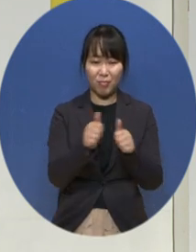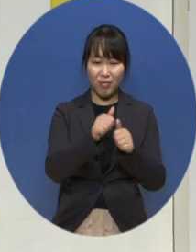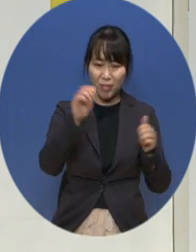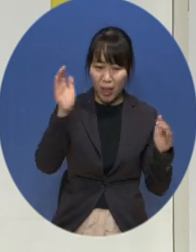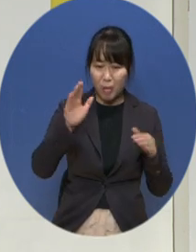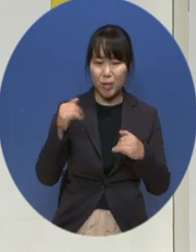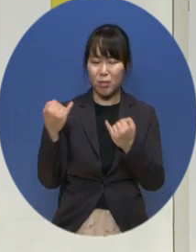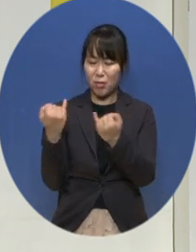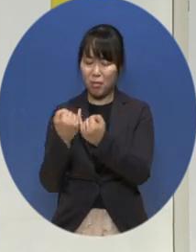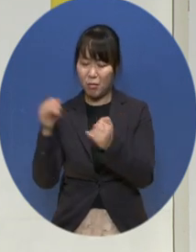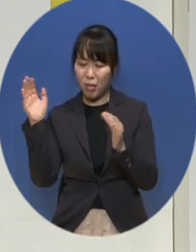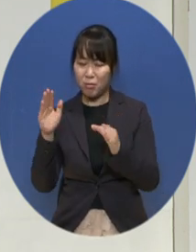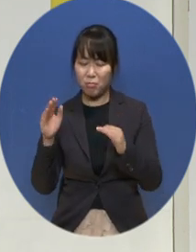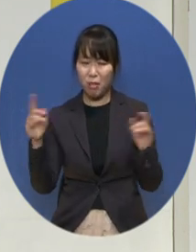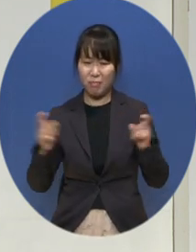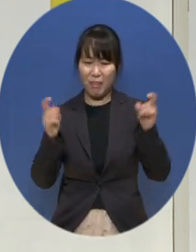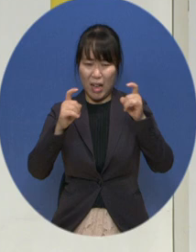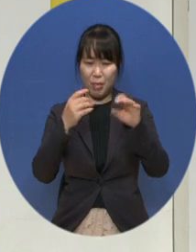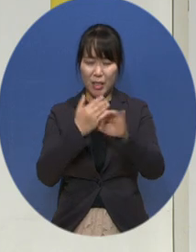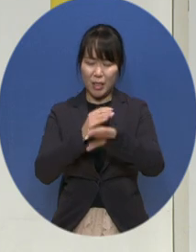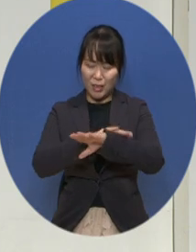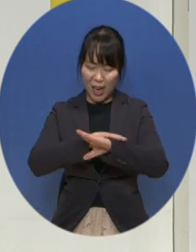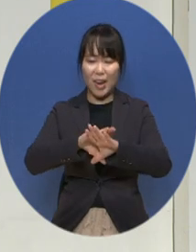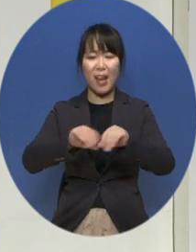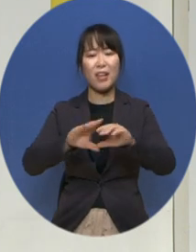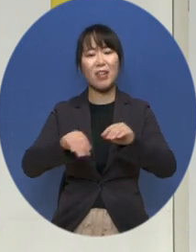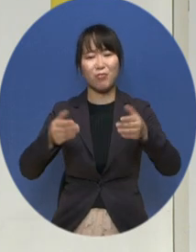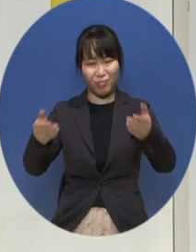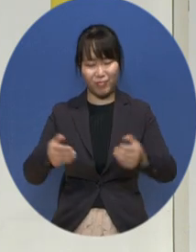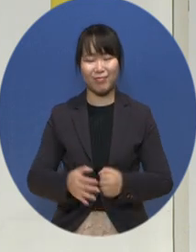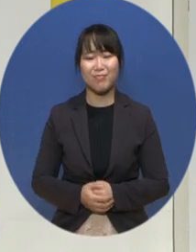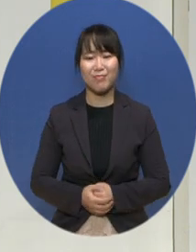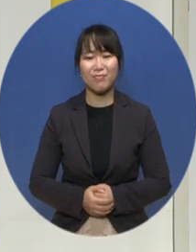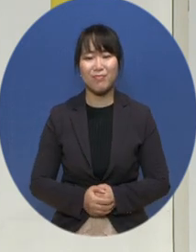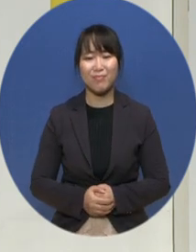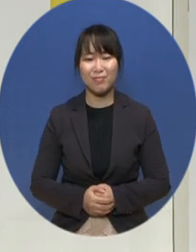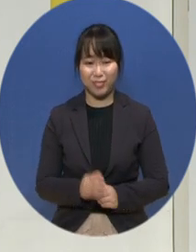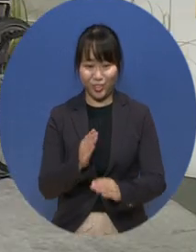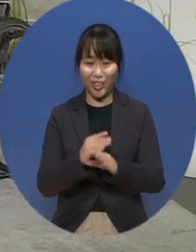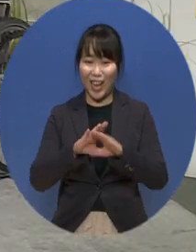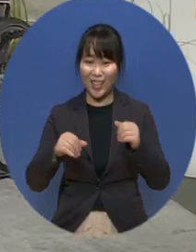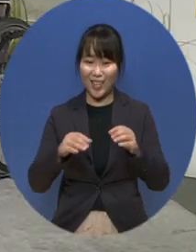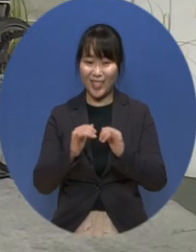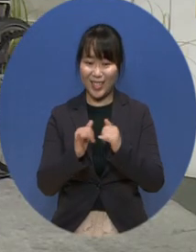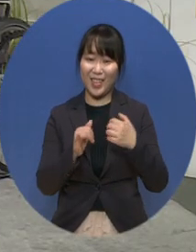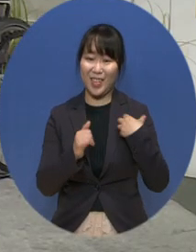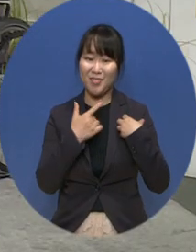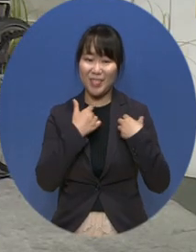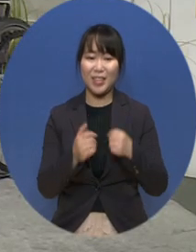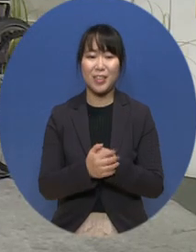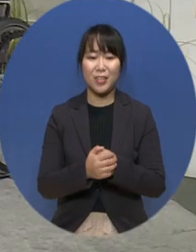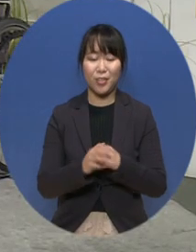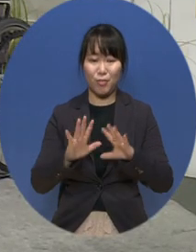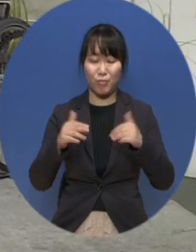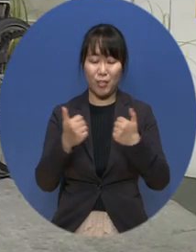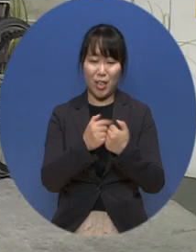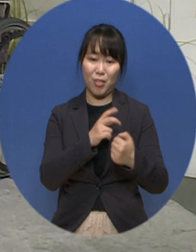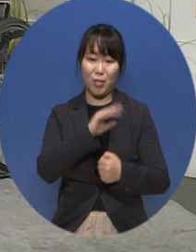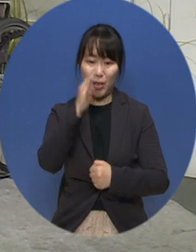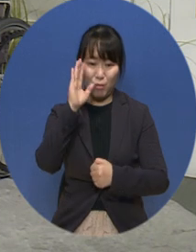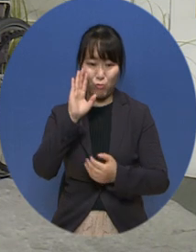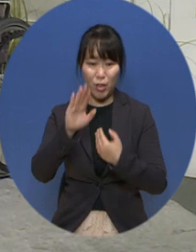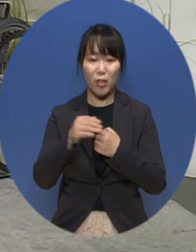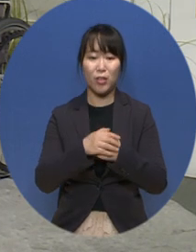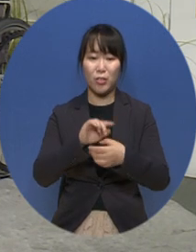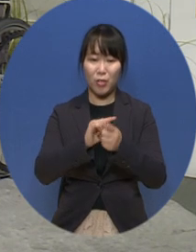어 남은 생이 없었던 싸우고 얘기를 닫았다 두개를 핵에서 약간 하자 그냥 국회의원 되고 나서 예요 넌 청파